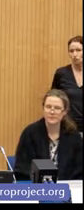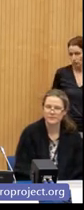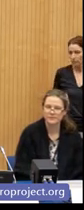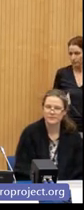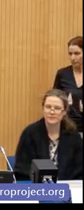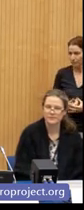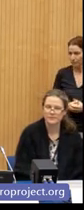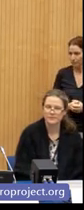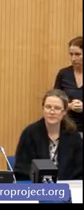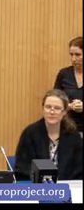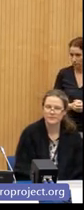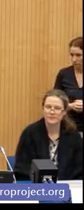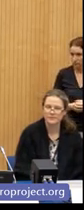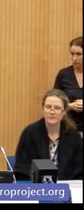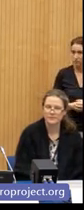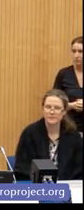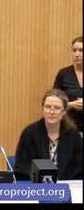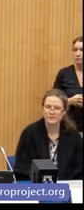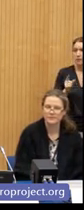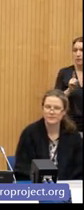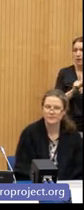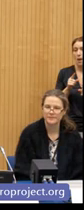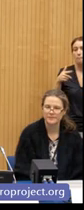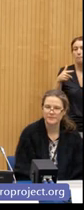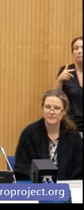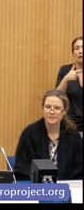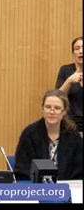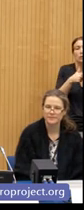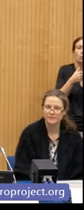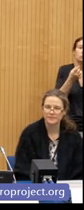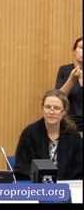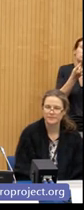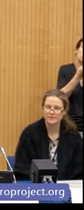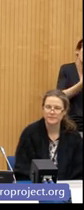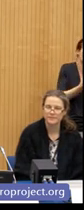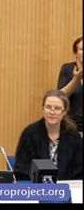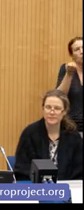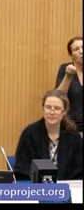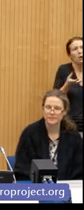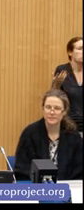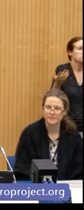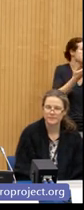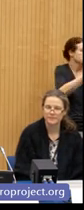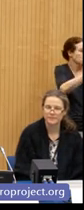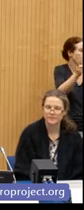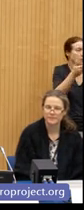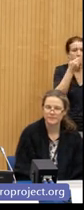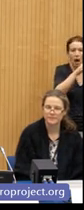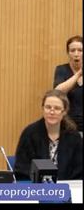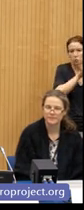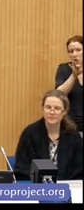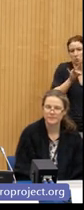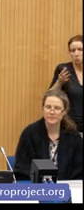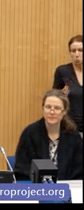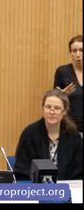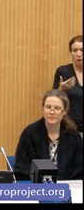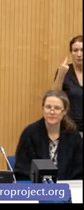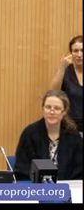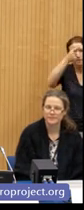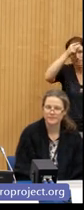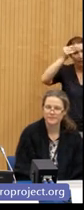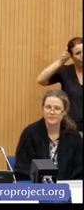die Behinderungen ist ein Umstand. Aber das Wichtige ist der Person, der Mensch. Ne? So, wir